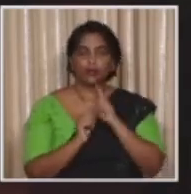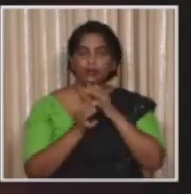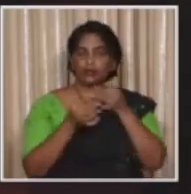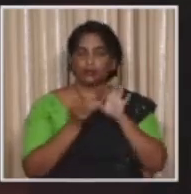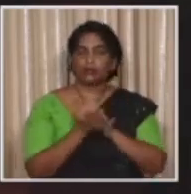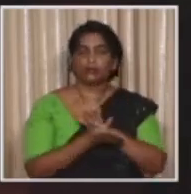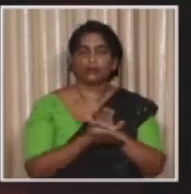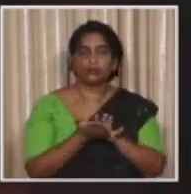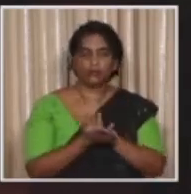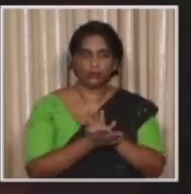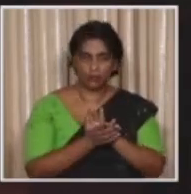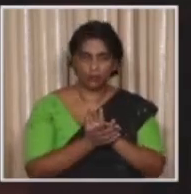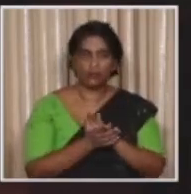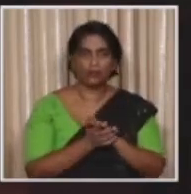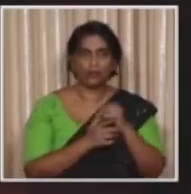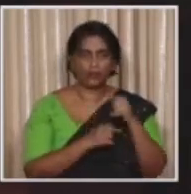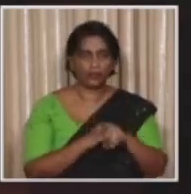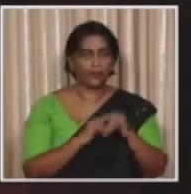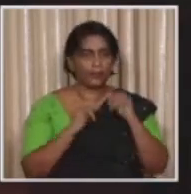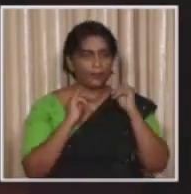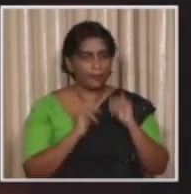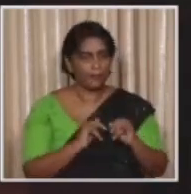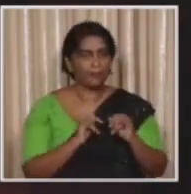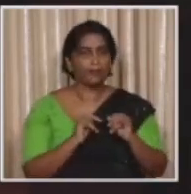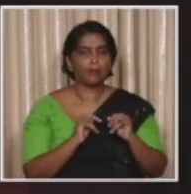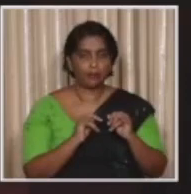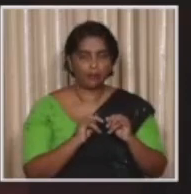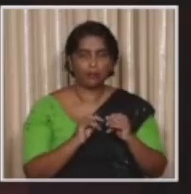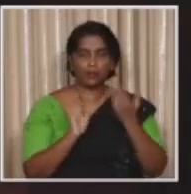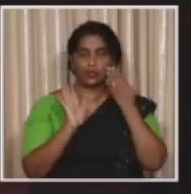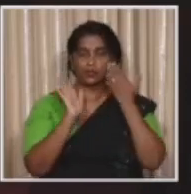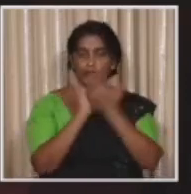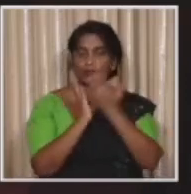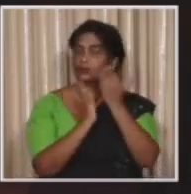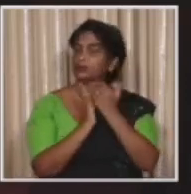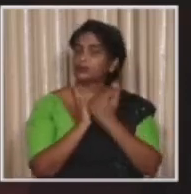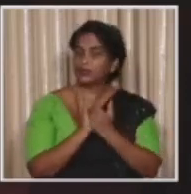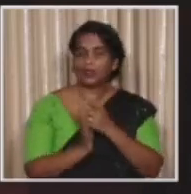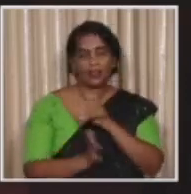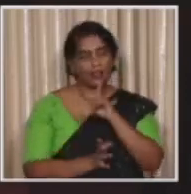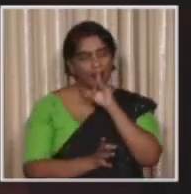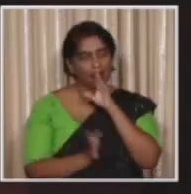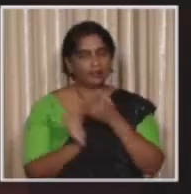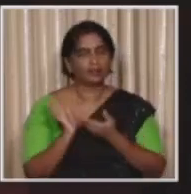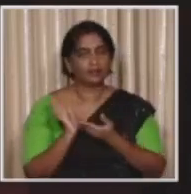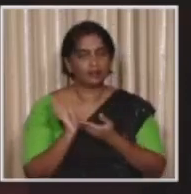පැහැදිලියි දැන් මේ චෝදනා පත්‍රයක් ඉවලා තියෙනවා ලැජ්ජයි